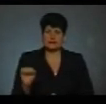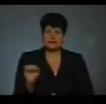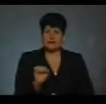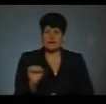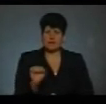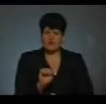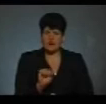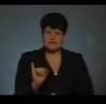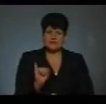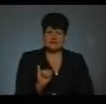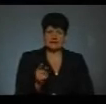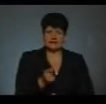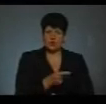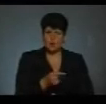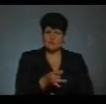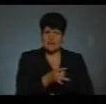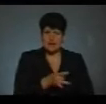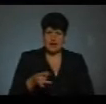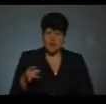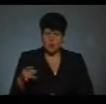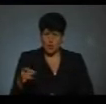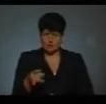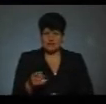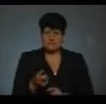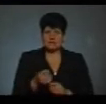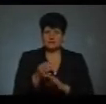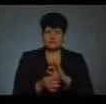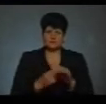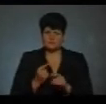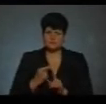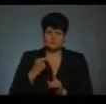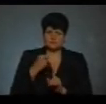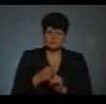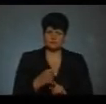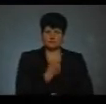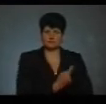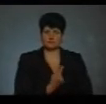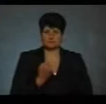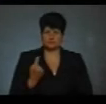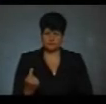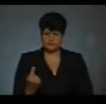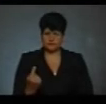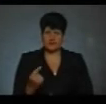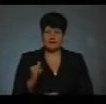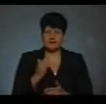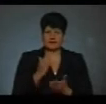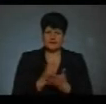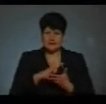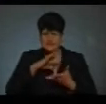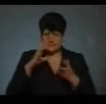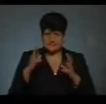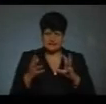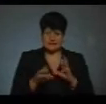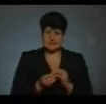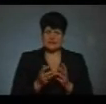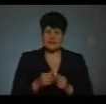Теребовлянський та Тернопільський райони за добу збільшилося по одному випадку і складає загальна